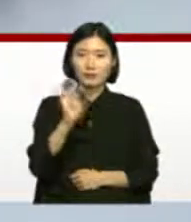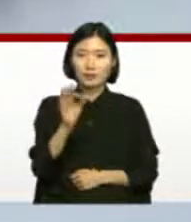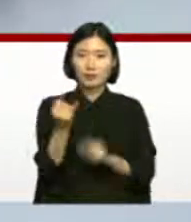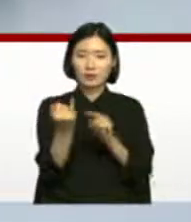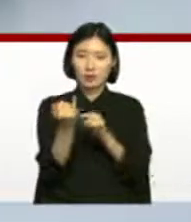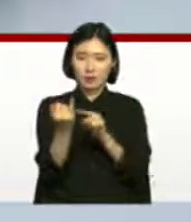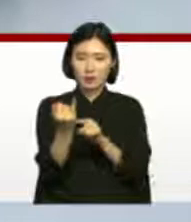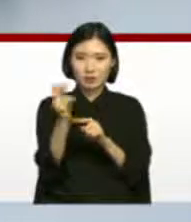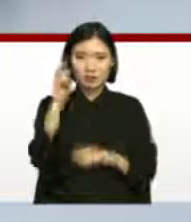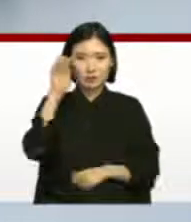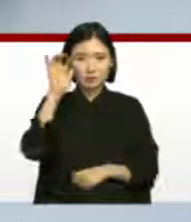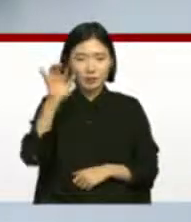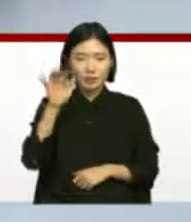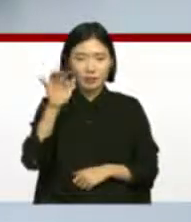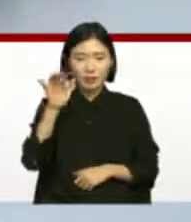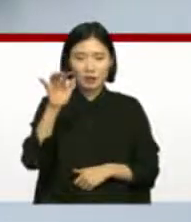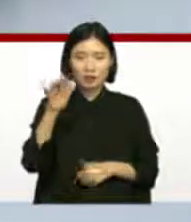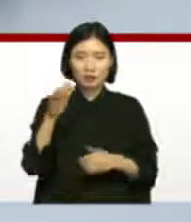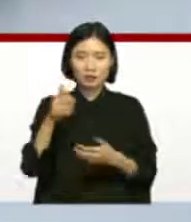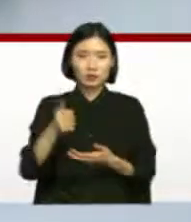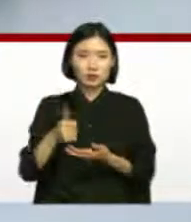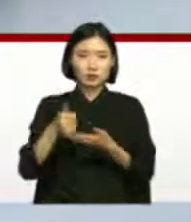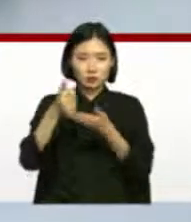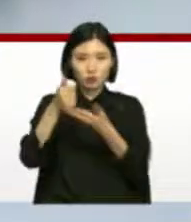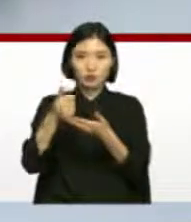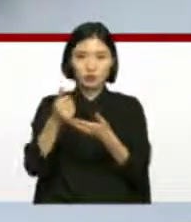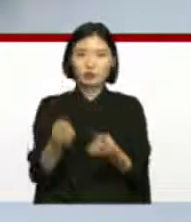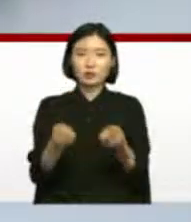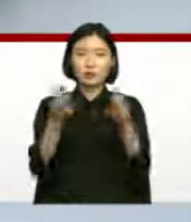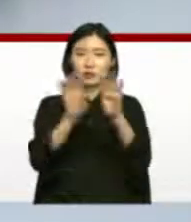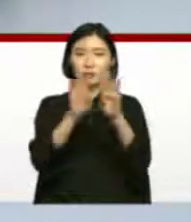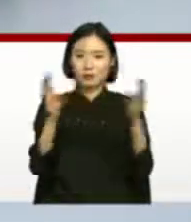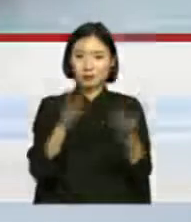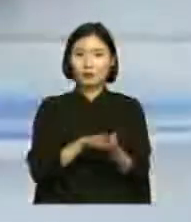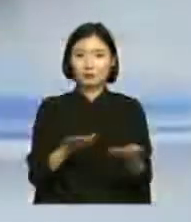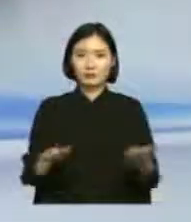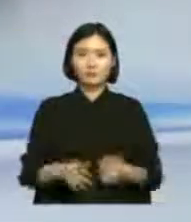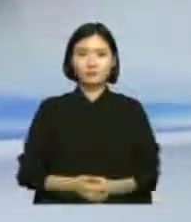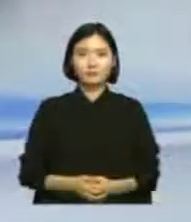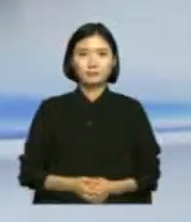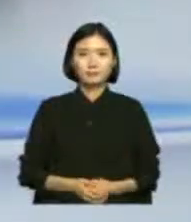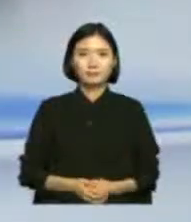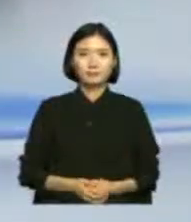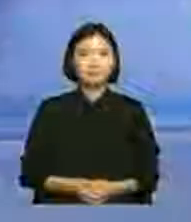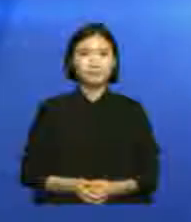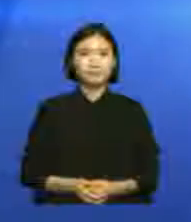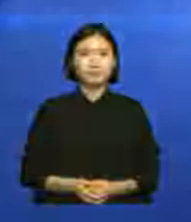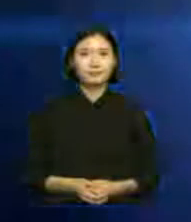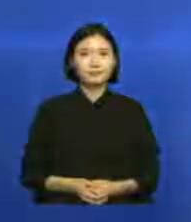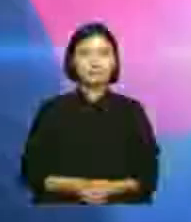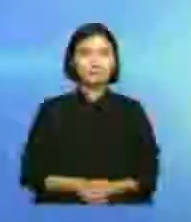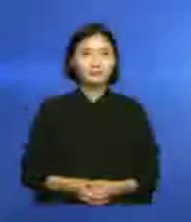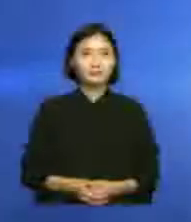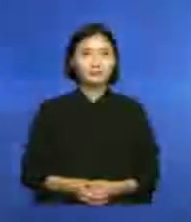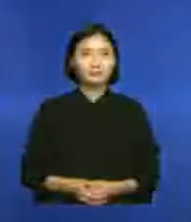업적을 기리는 예능 대회와 올해의 신사임당을 추대하는 행사가 열렸습니다. 보도에 조아연 기자입니다.